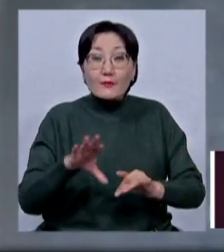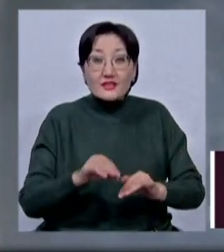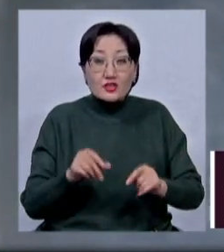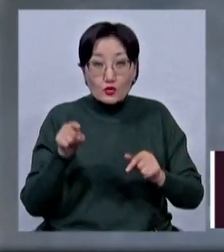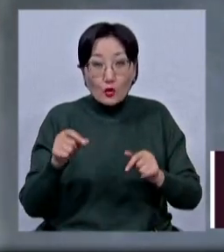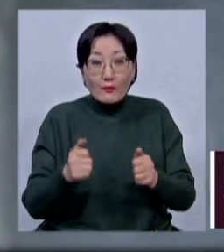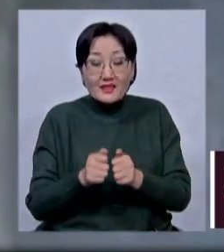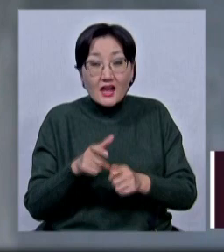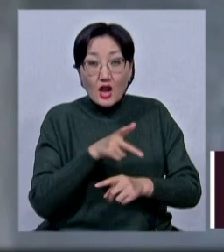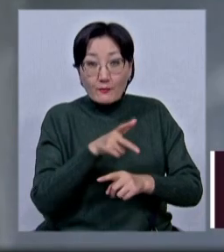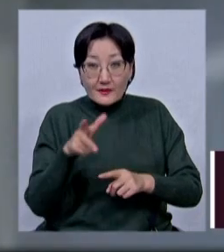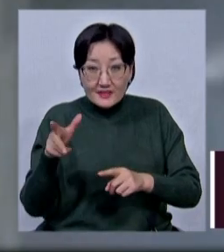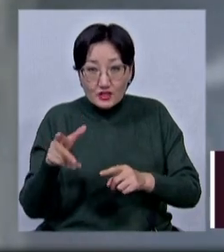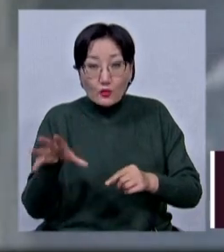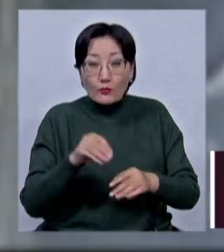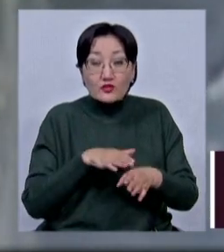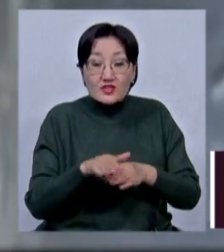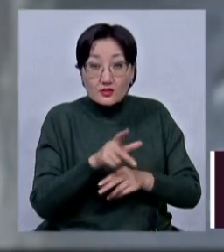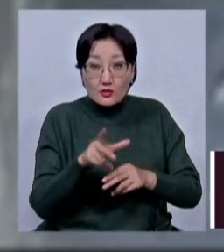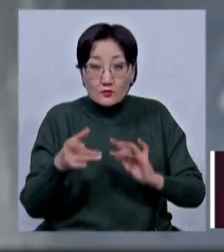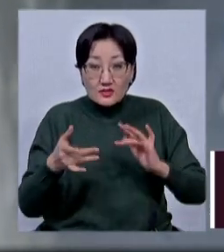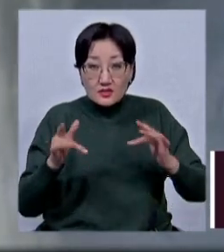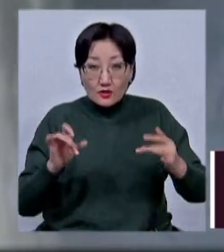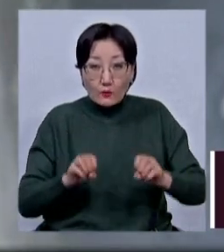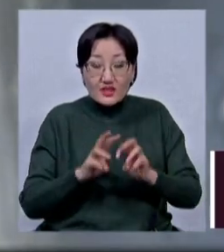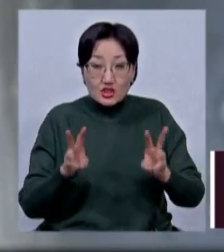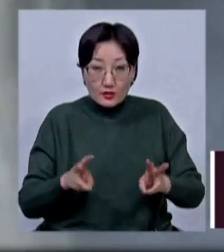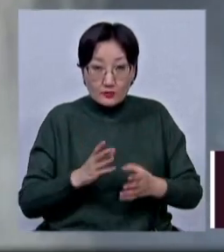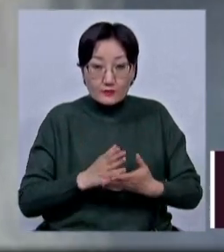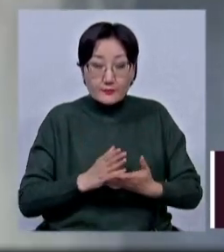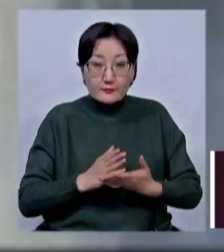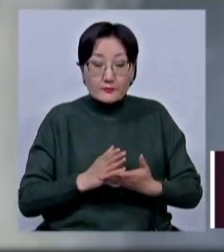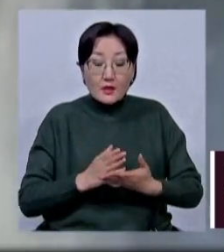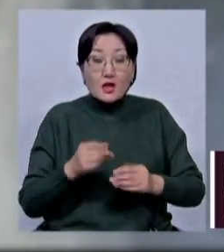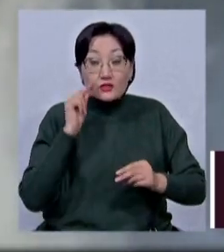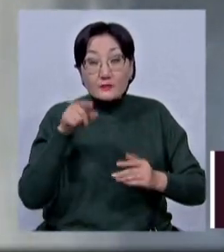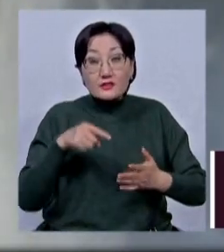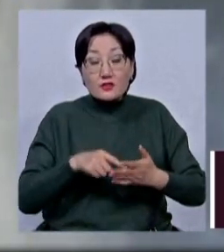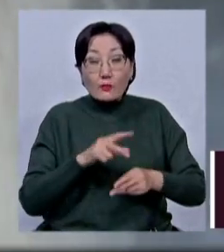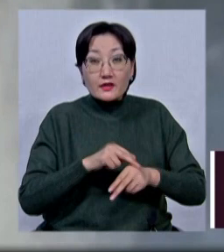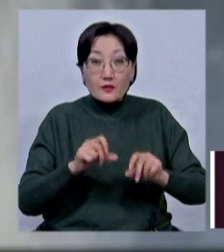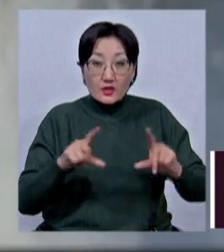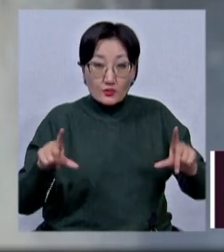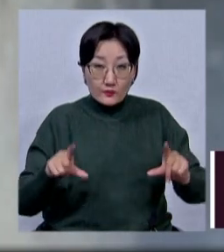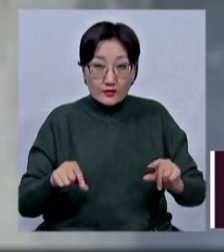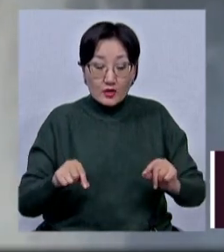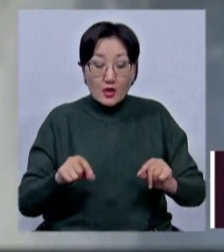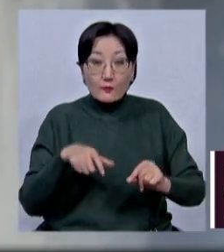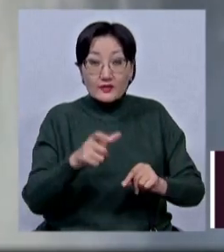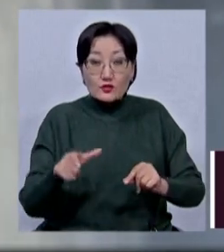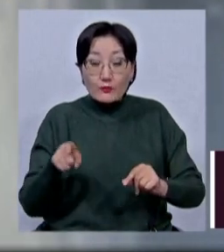сол маңдағы бейне бақылау камерасына түсіп қалып, әлеуметтік желіде желдей ескен. Шымкент қалалық полиция